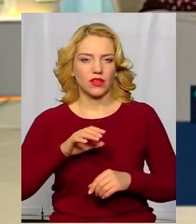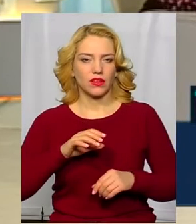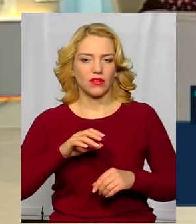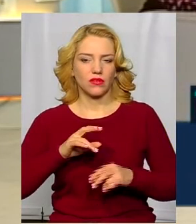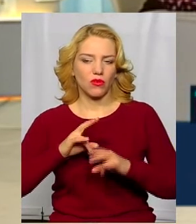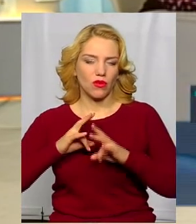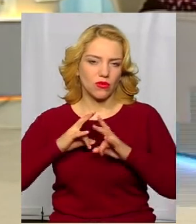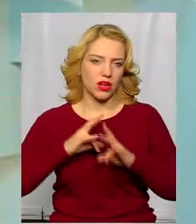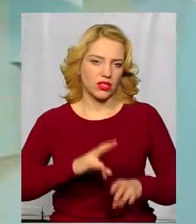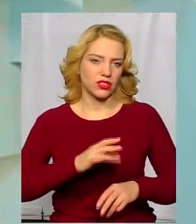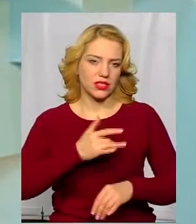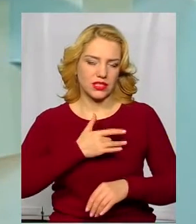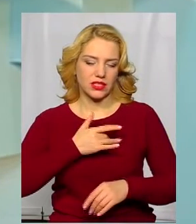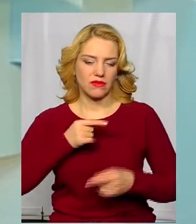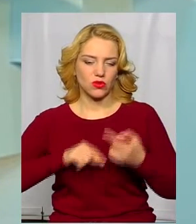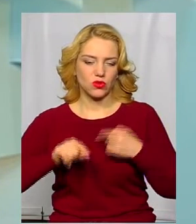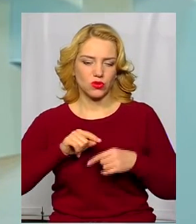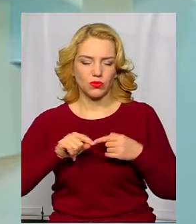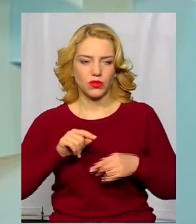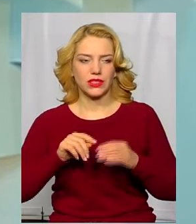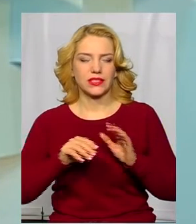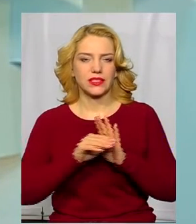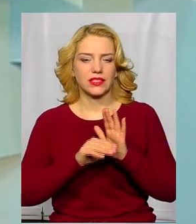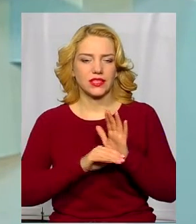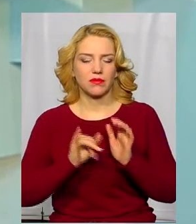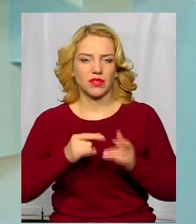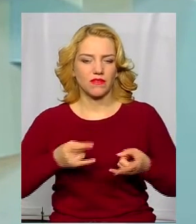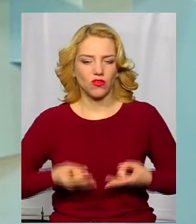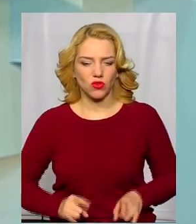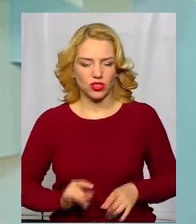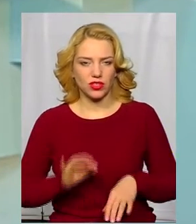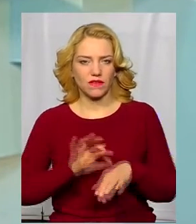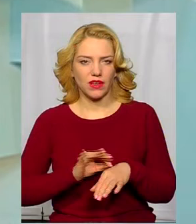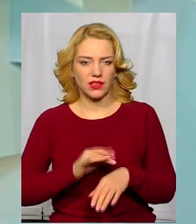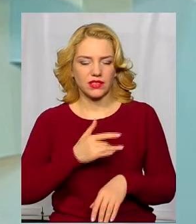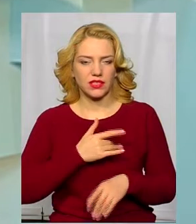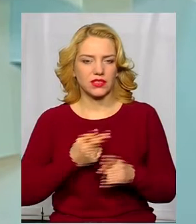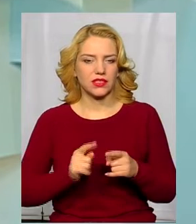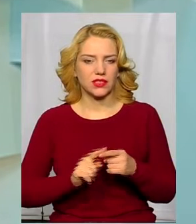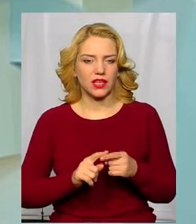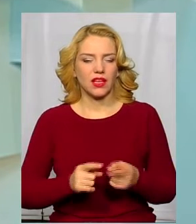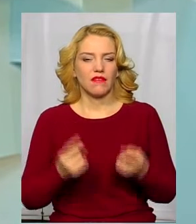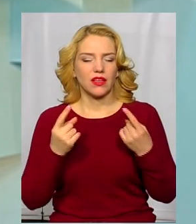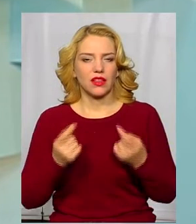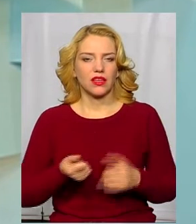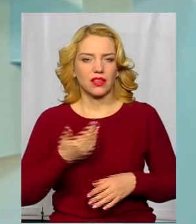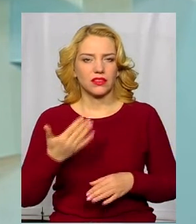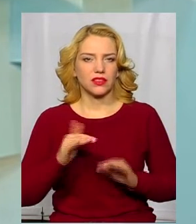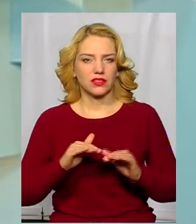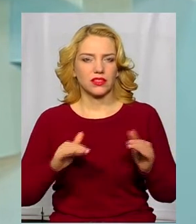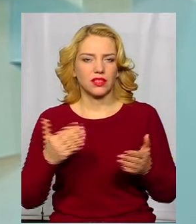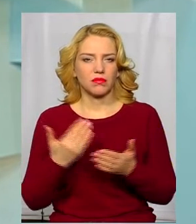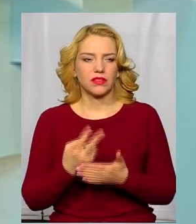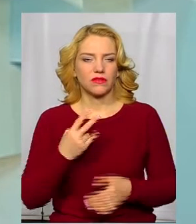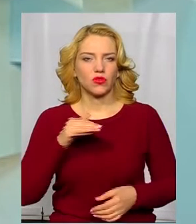ураження серцево-судинної системи, а іменно вроджені вади серця, то це велика кількість дітей.